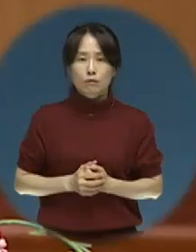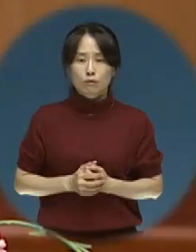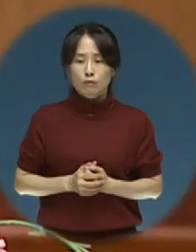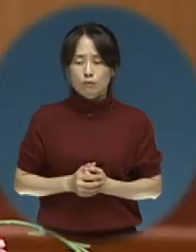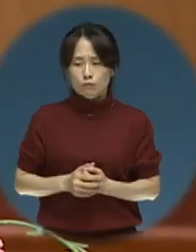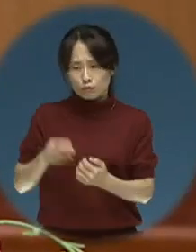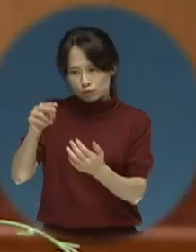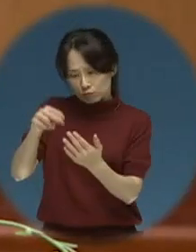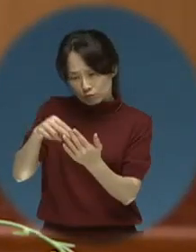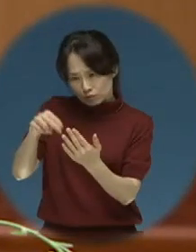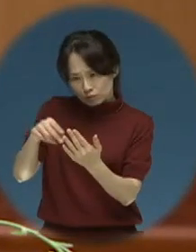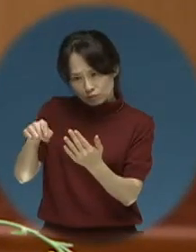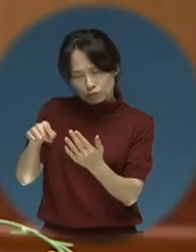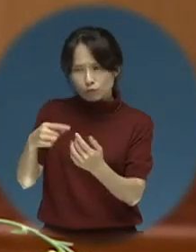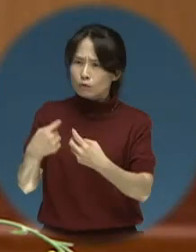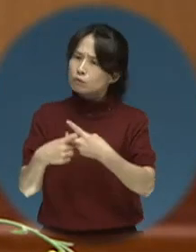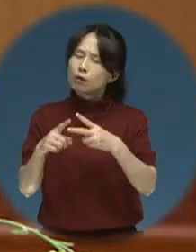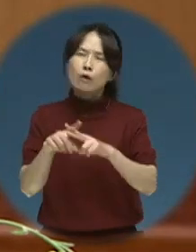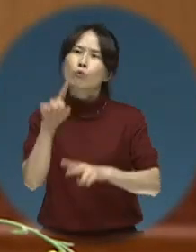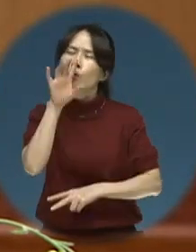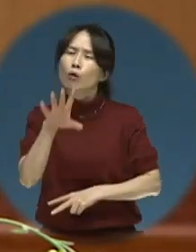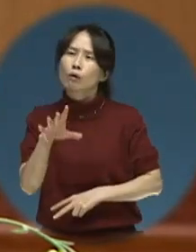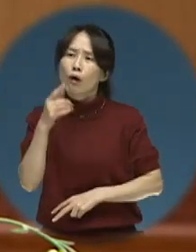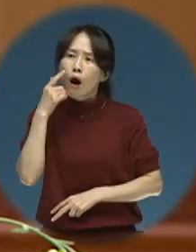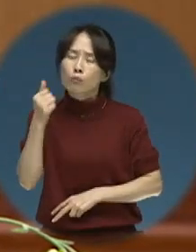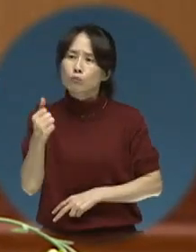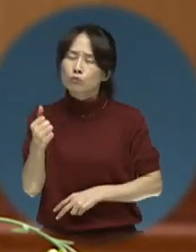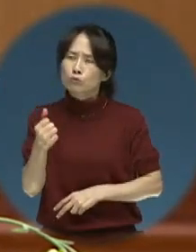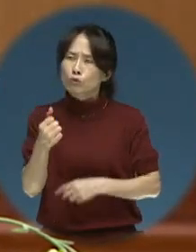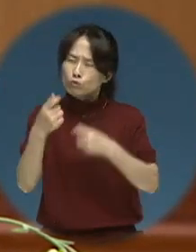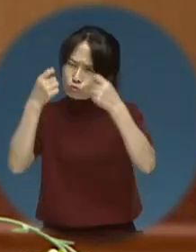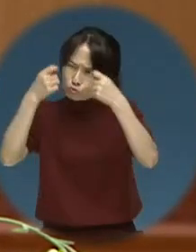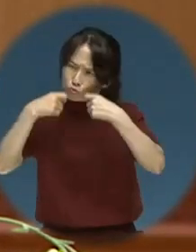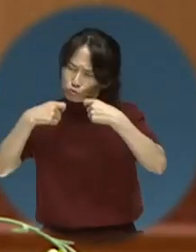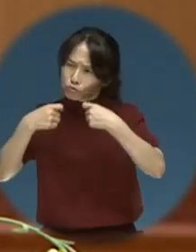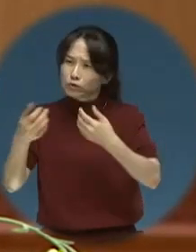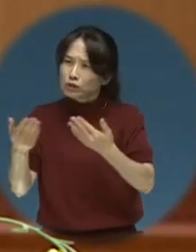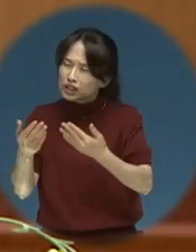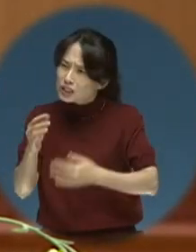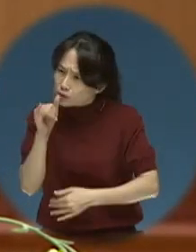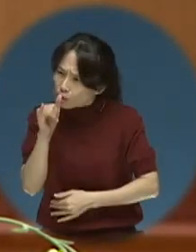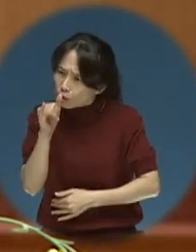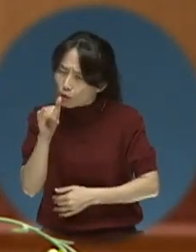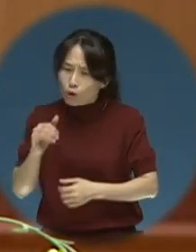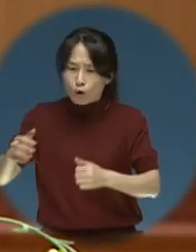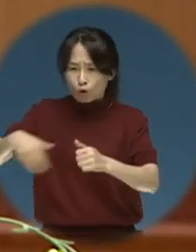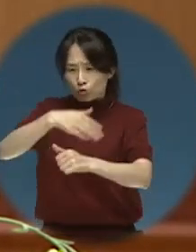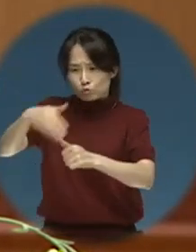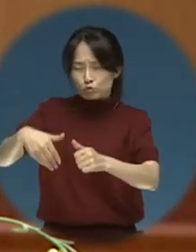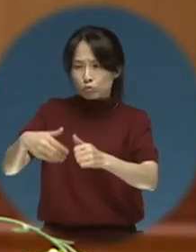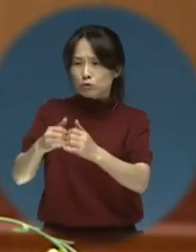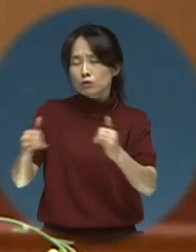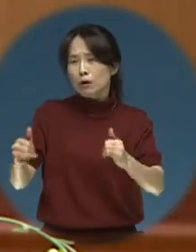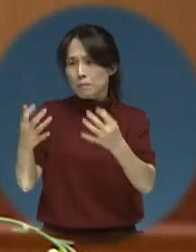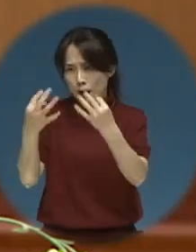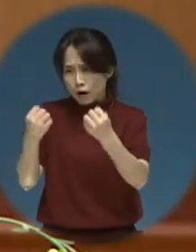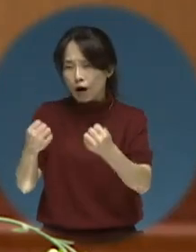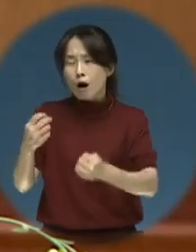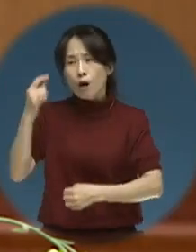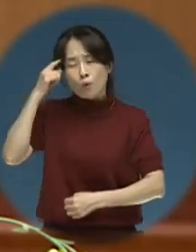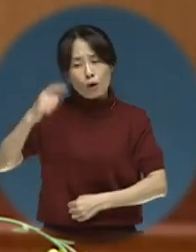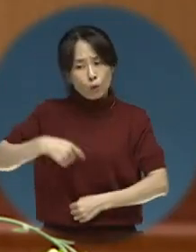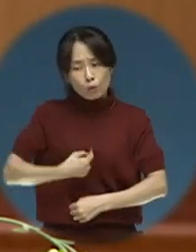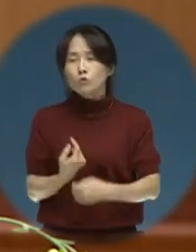근데 그게 너무 이해가 안 되는 겁니다. 뭐 아버지가 울 일이 뭐 있으며 또 사람이 주변에 많은데 왜 홀로 울어?